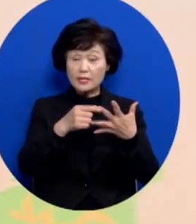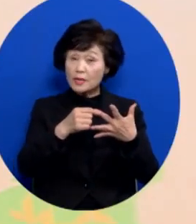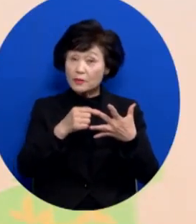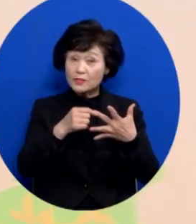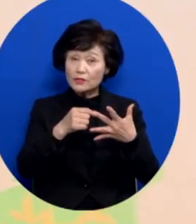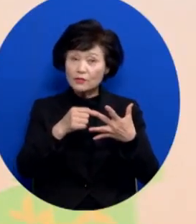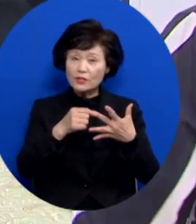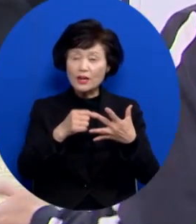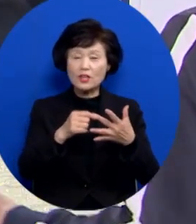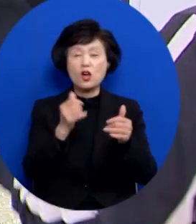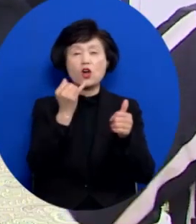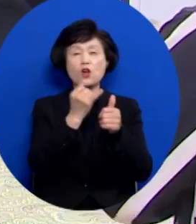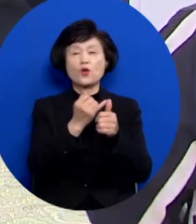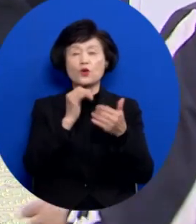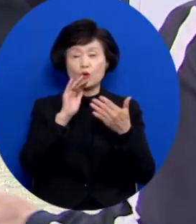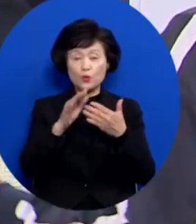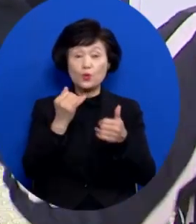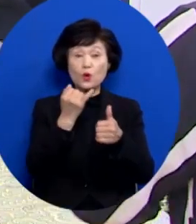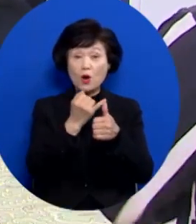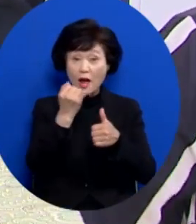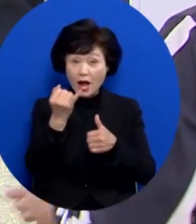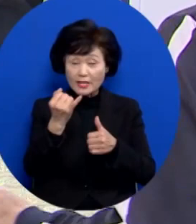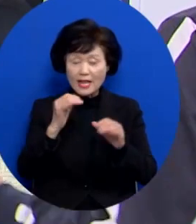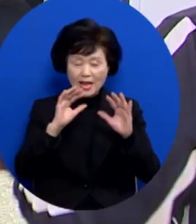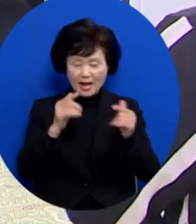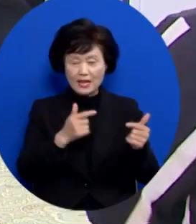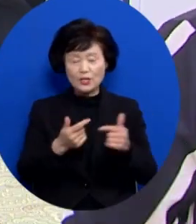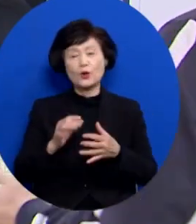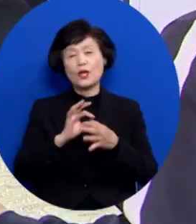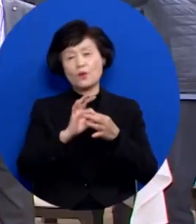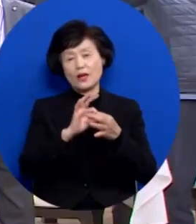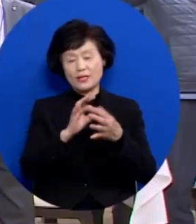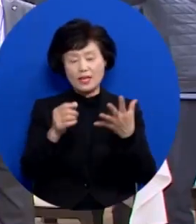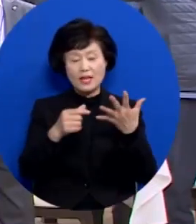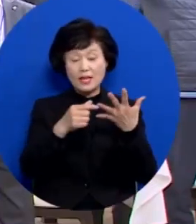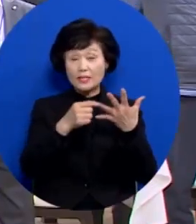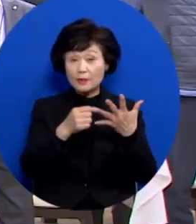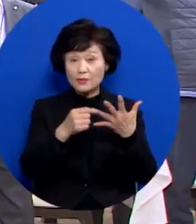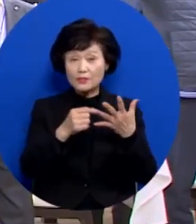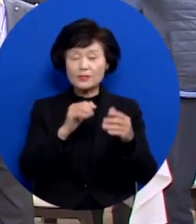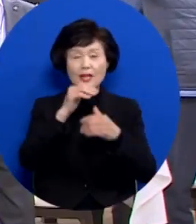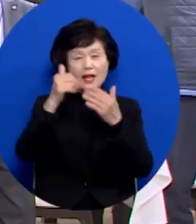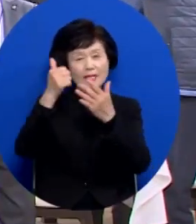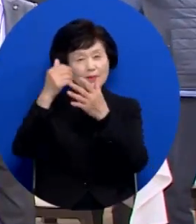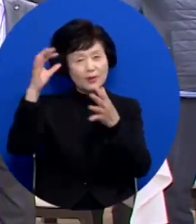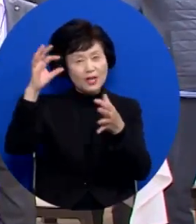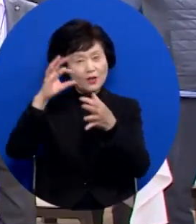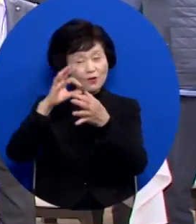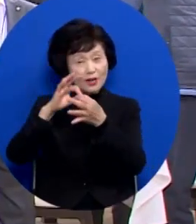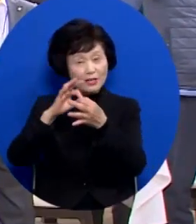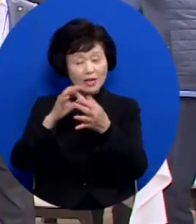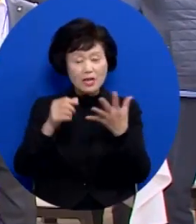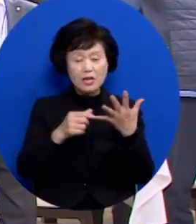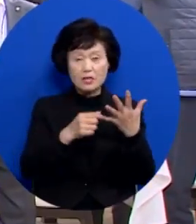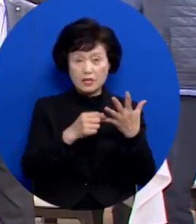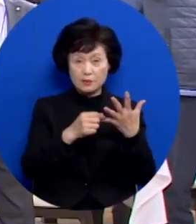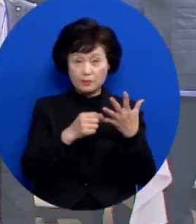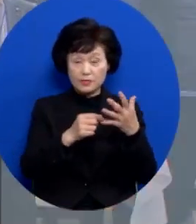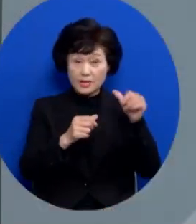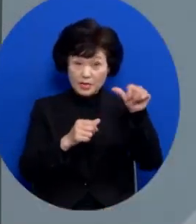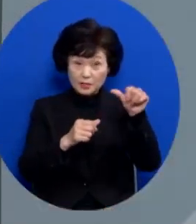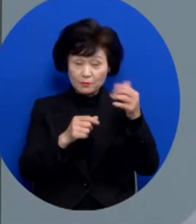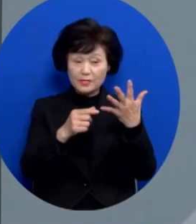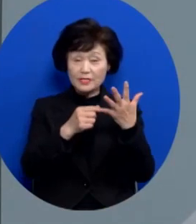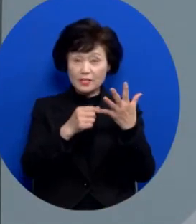주에는 결혼해서 아내 그리고 아이들과의 관계를 얘기하고네 번째 주는 하나님과의 관계 그리고 다섯 번째 주에는